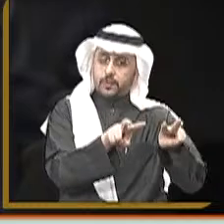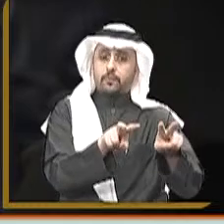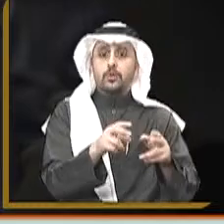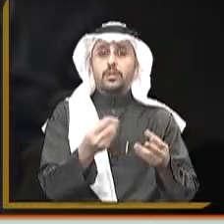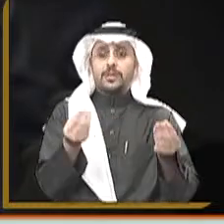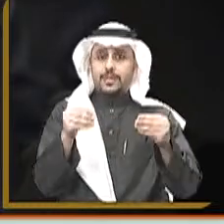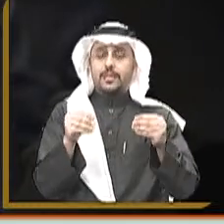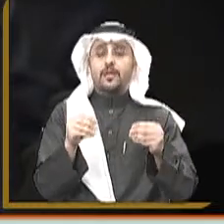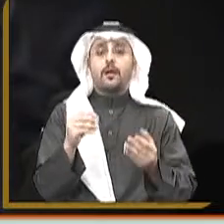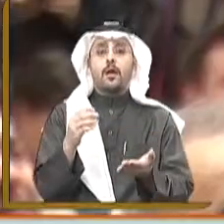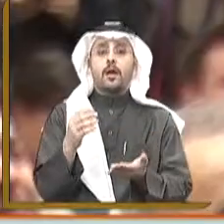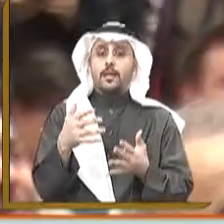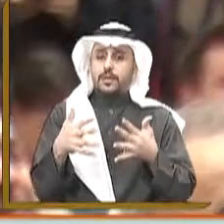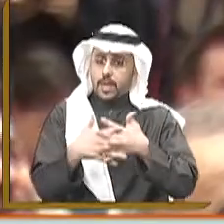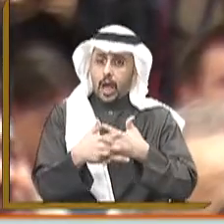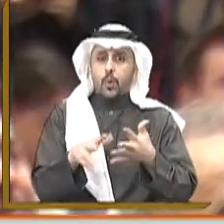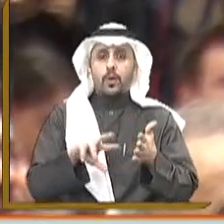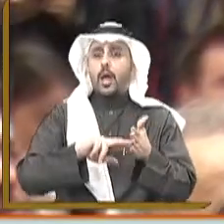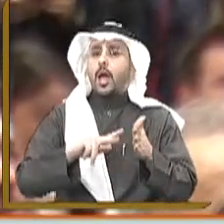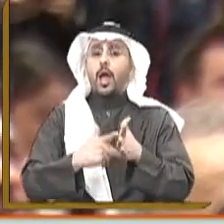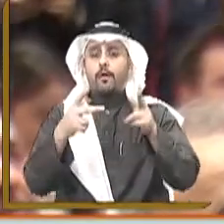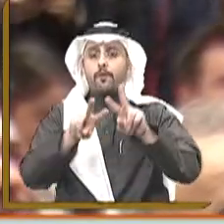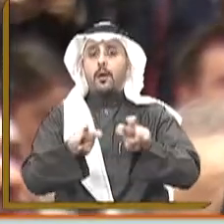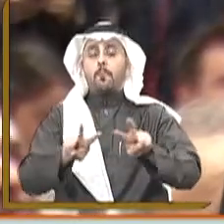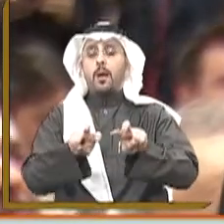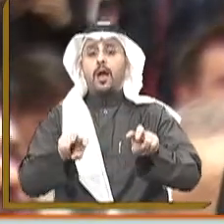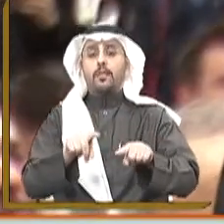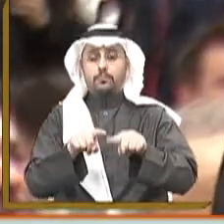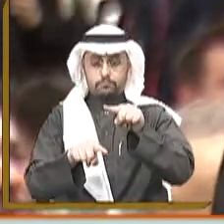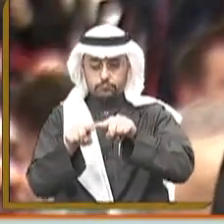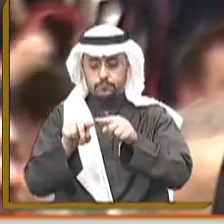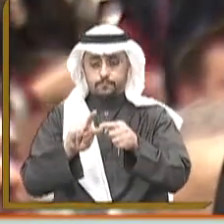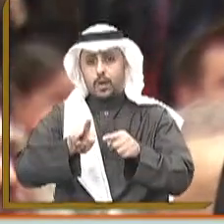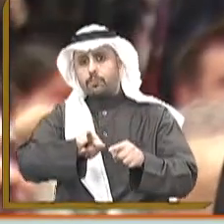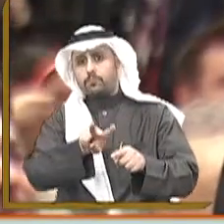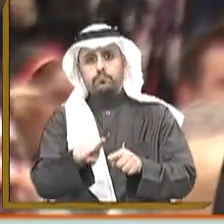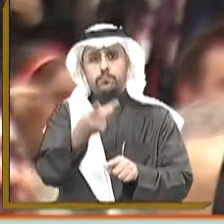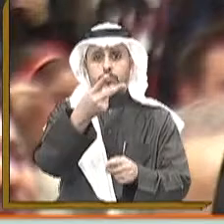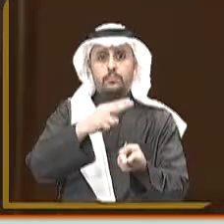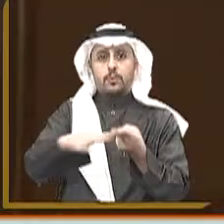زيادة فرص التعاون وبحث المواضيع ذات الاهتمام المشترك.